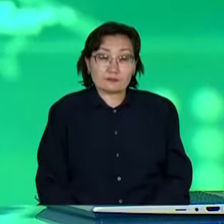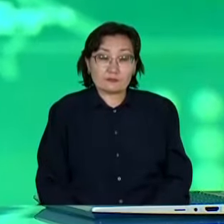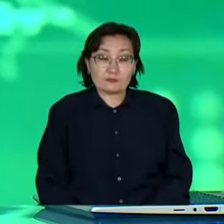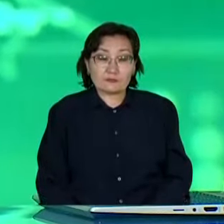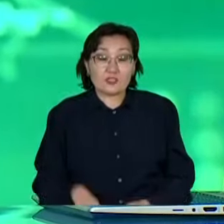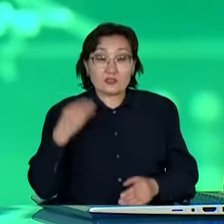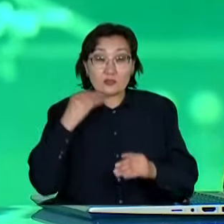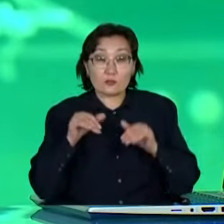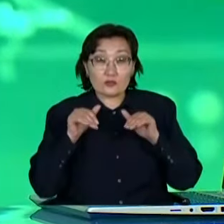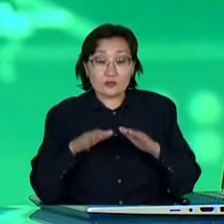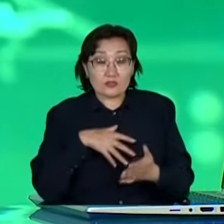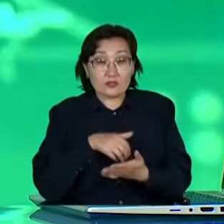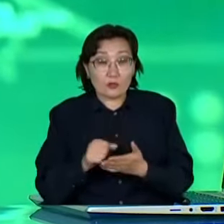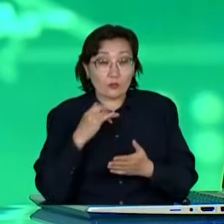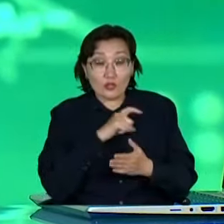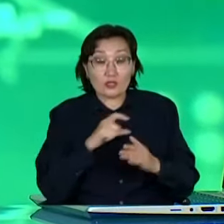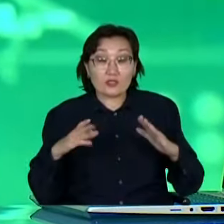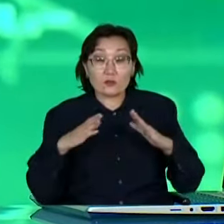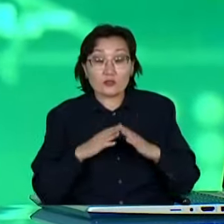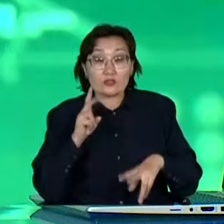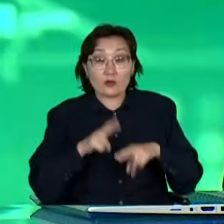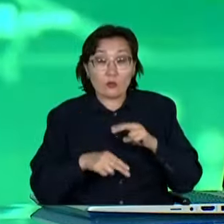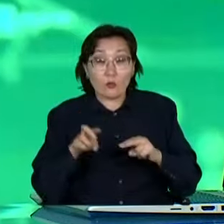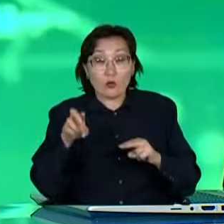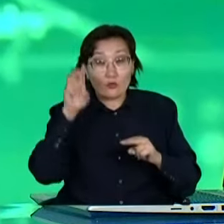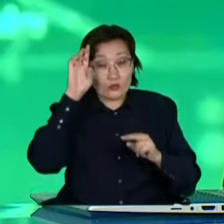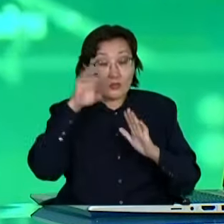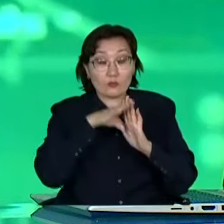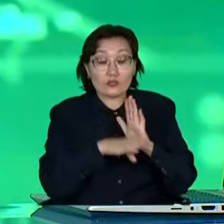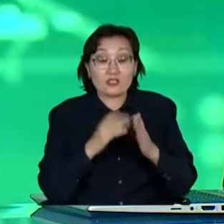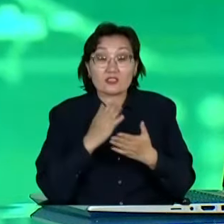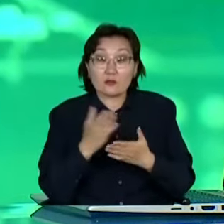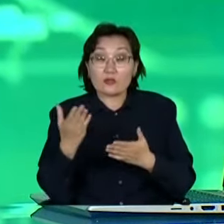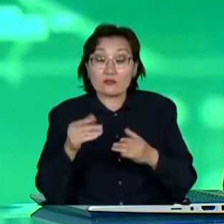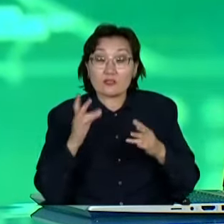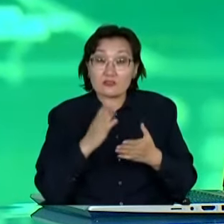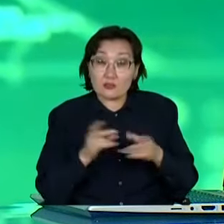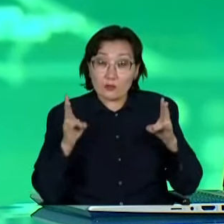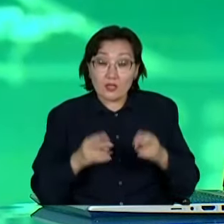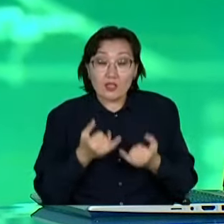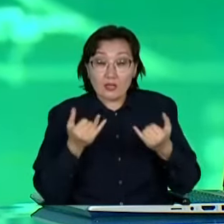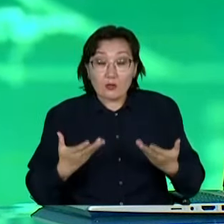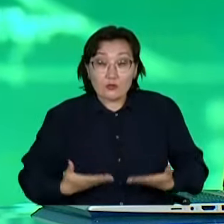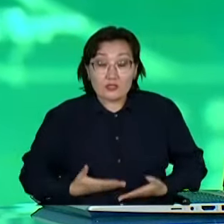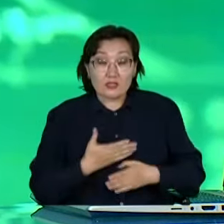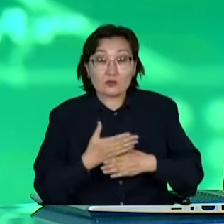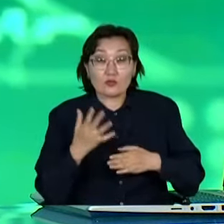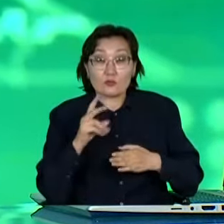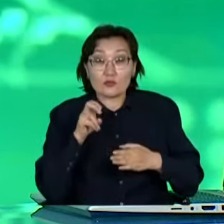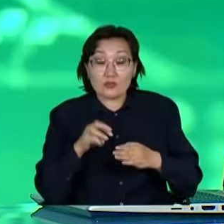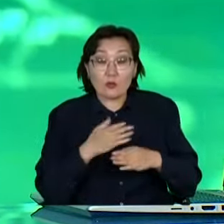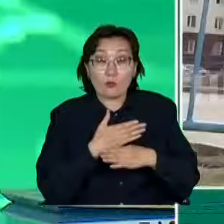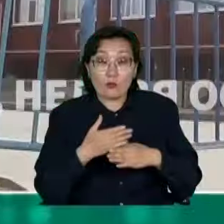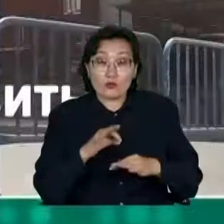В Актобе решили снести многоэтажки, возведенные по госпрограмме. Их признали непригодными для проживания спустя 5 лет после